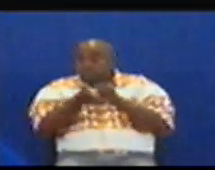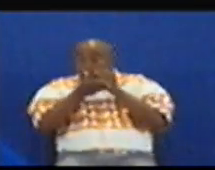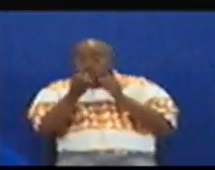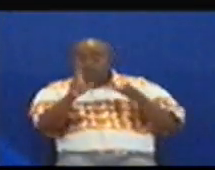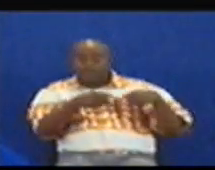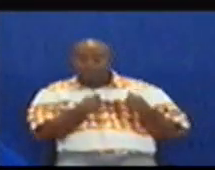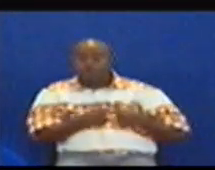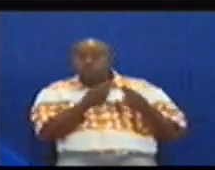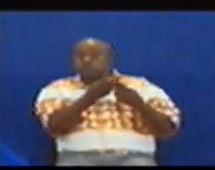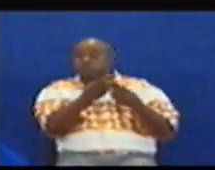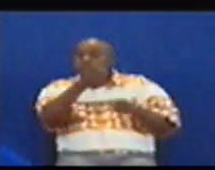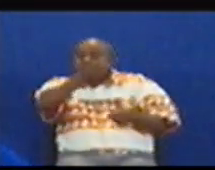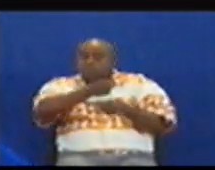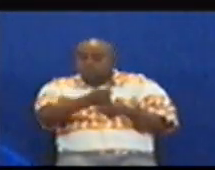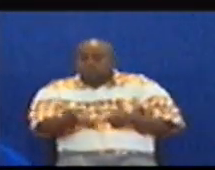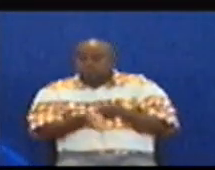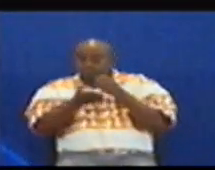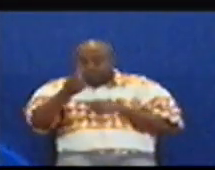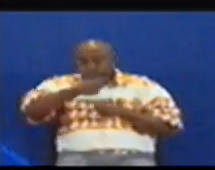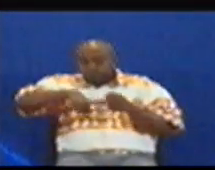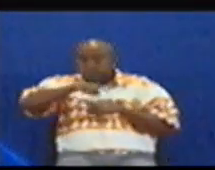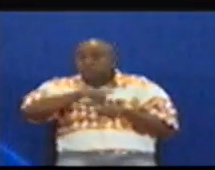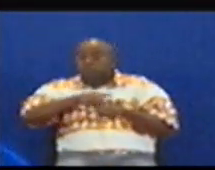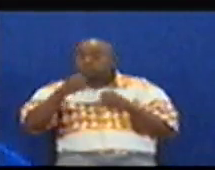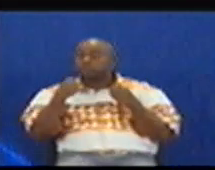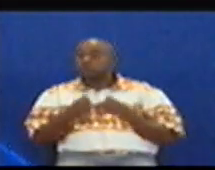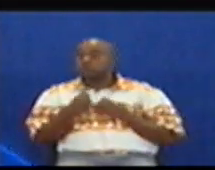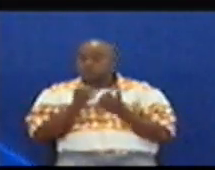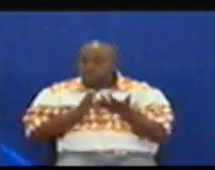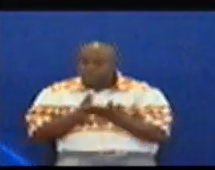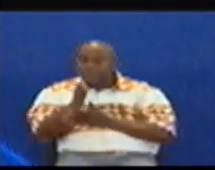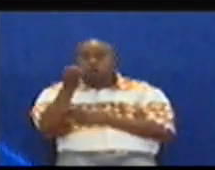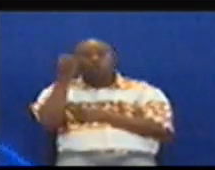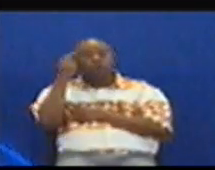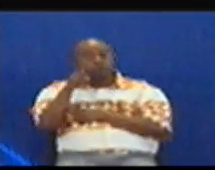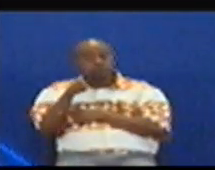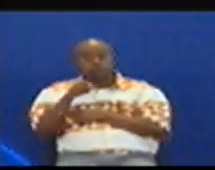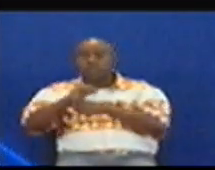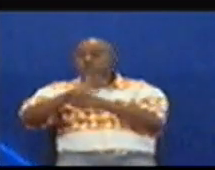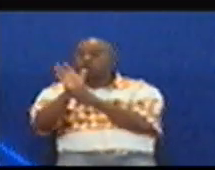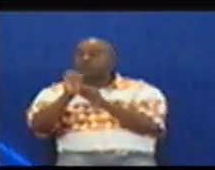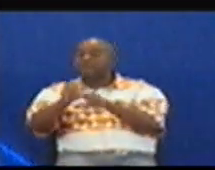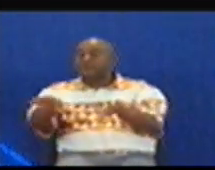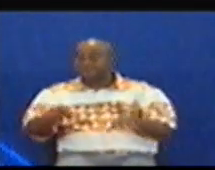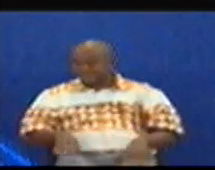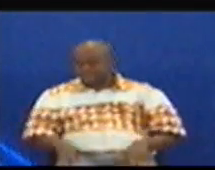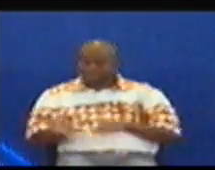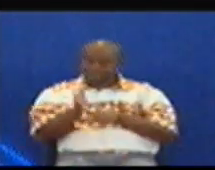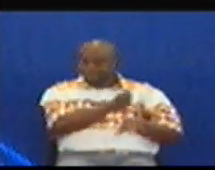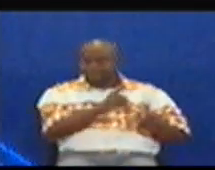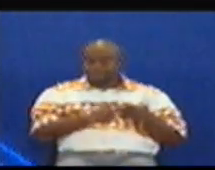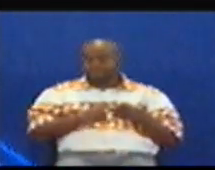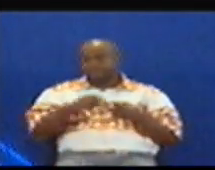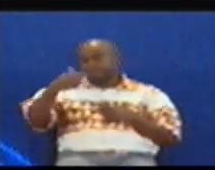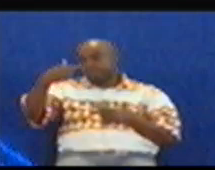kubwa ya kufanya kazi ya kutuhudumia hasa katika kipindi hiki ambacho tunapitia kwenye mtihani mkubwa. TASAF.